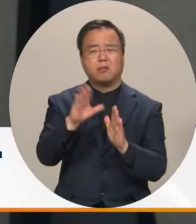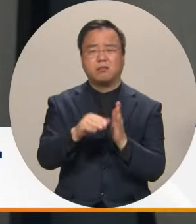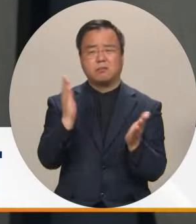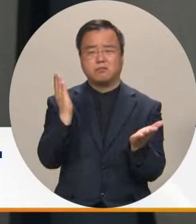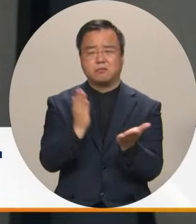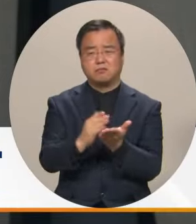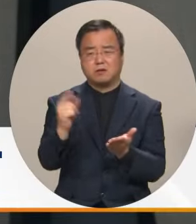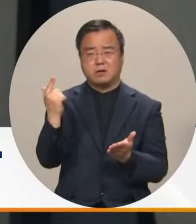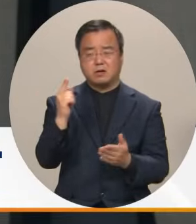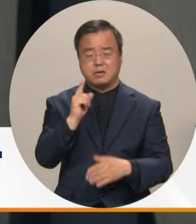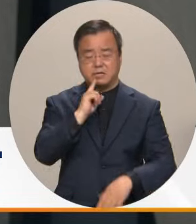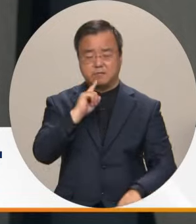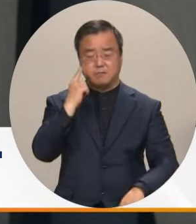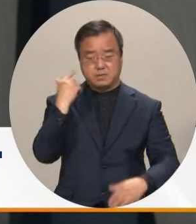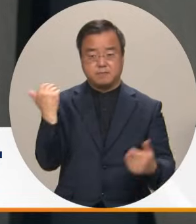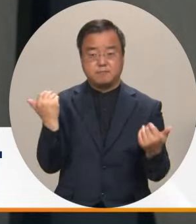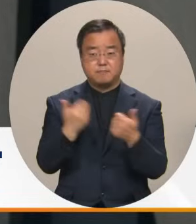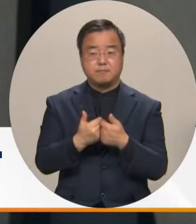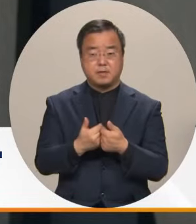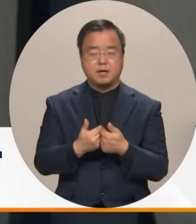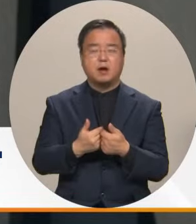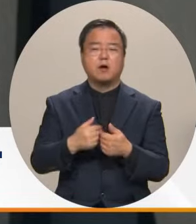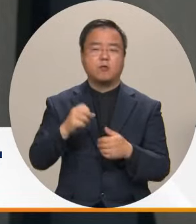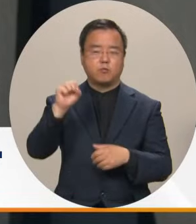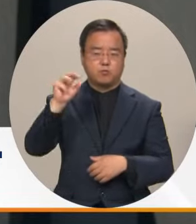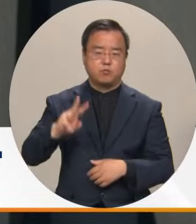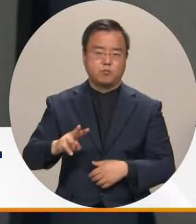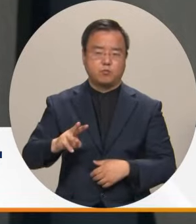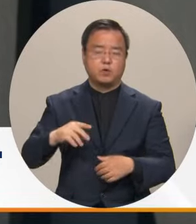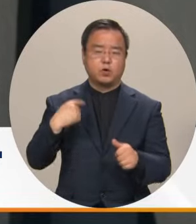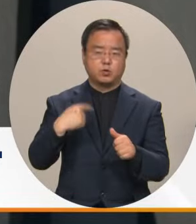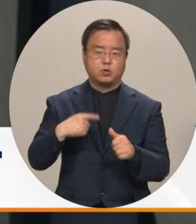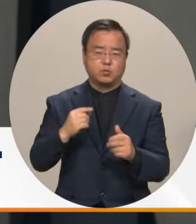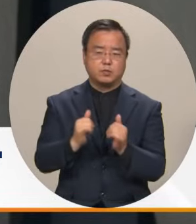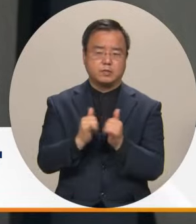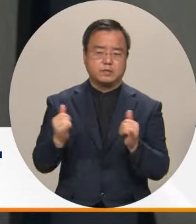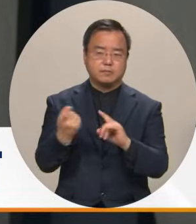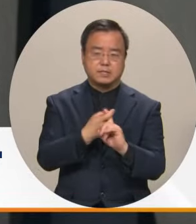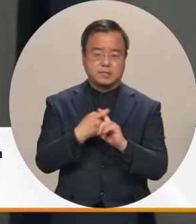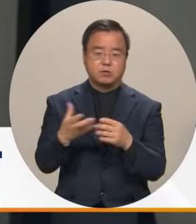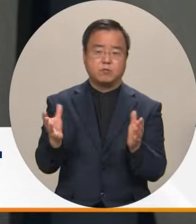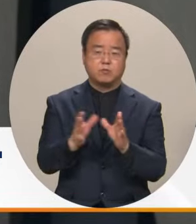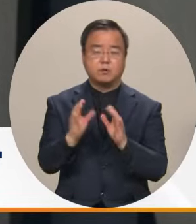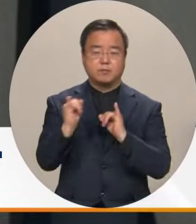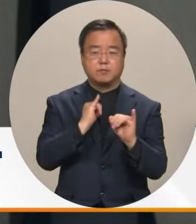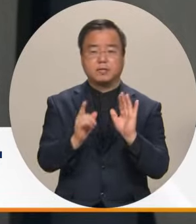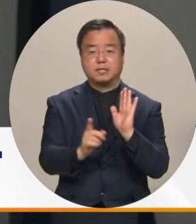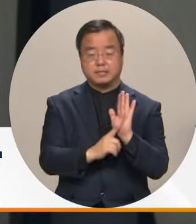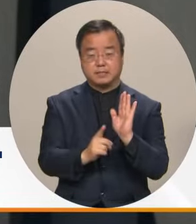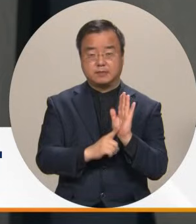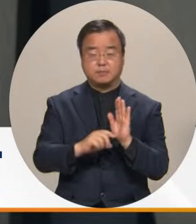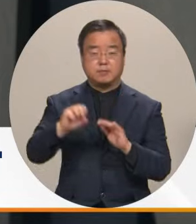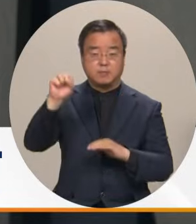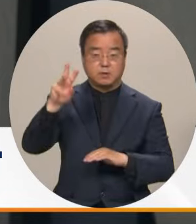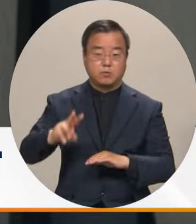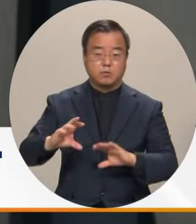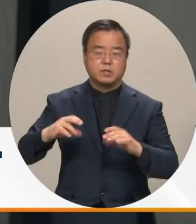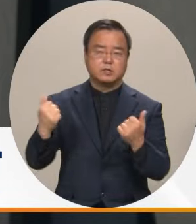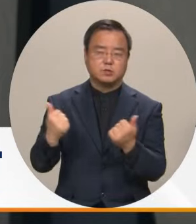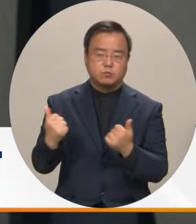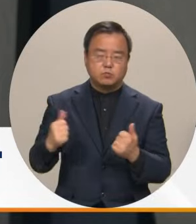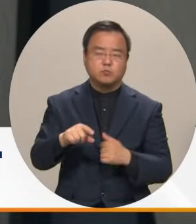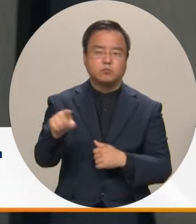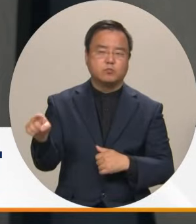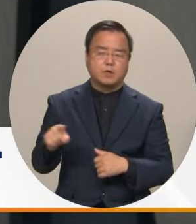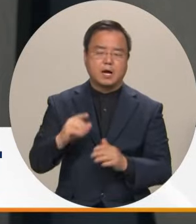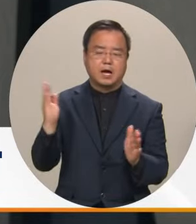발상이라 반발했는데 광주 교육 시민 연대는 기자 회견을 열고 광주시 의회는 학생